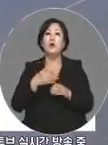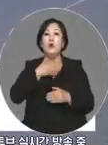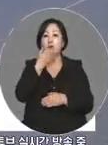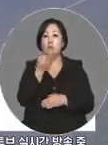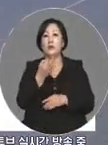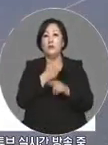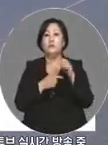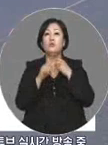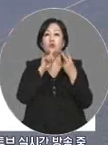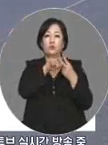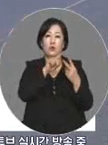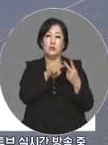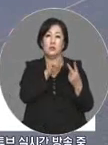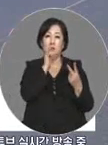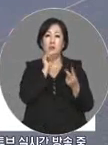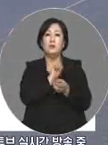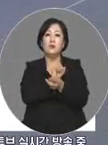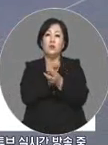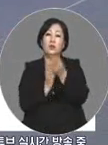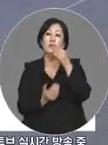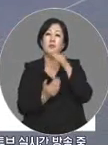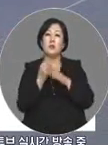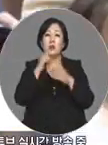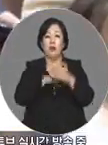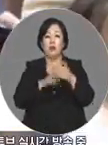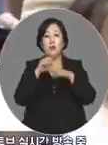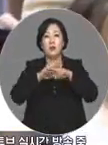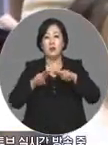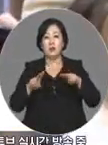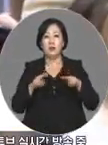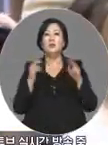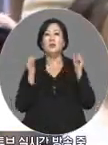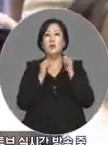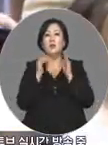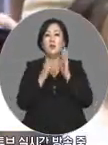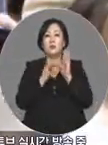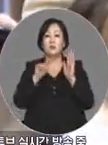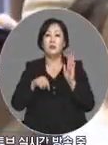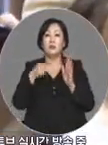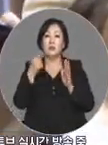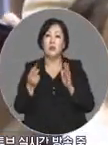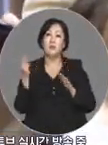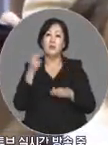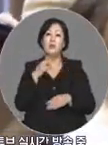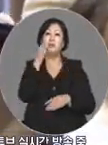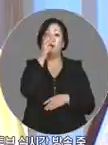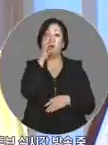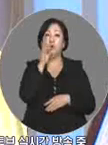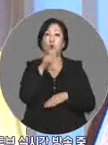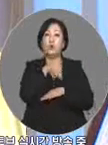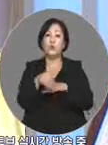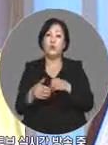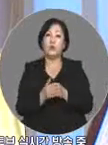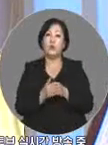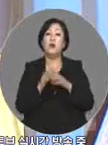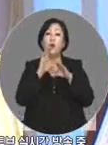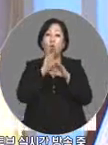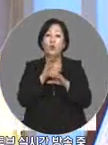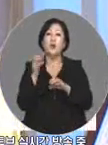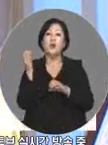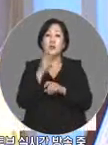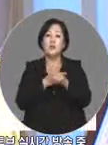동시에 유행할 우려가 있어 실내까지 해제할지는 겨울 이후 재검토될 전망입니다. 코로나